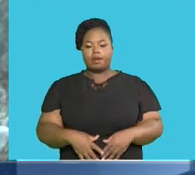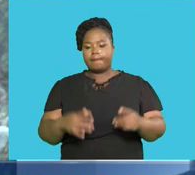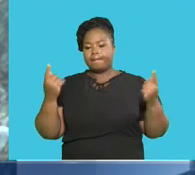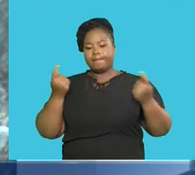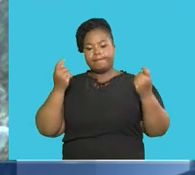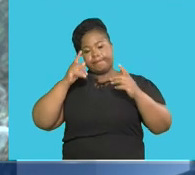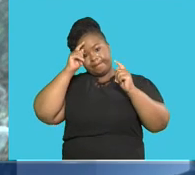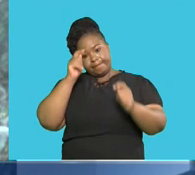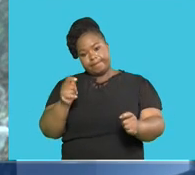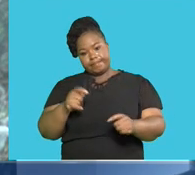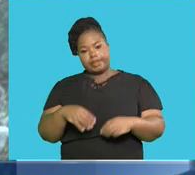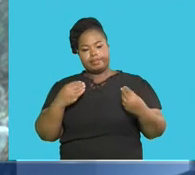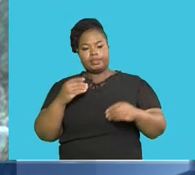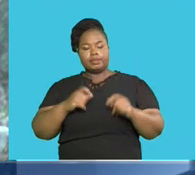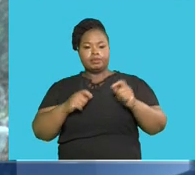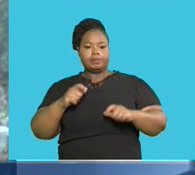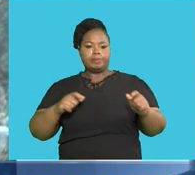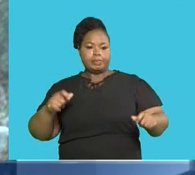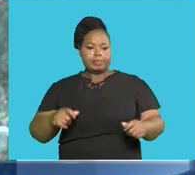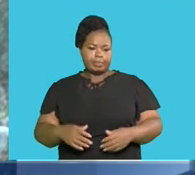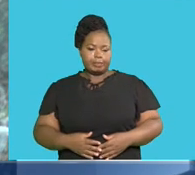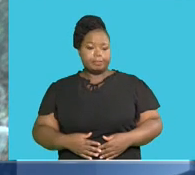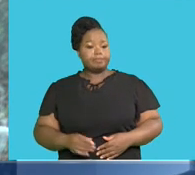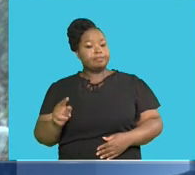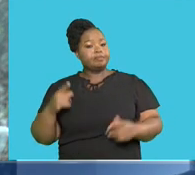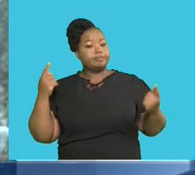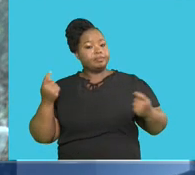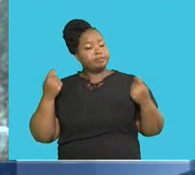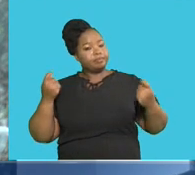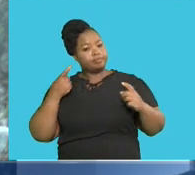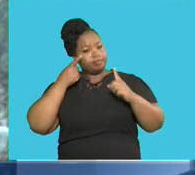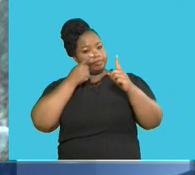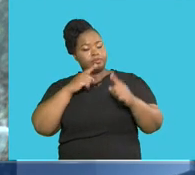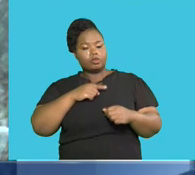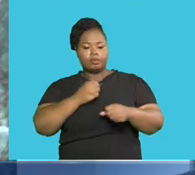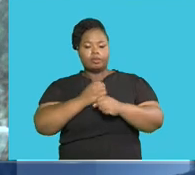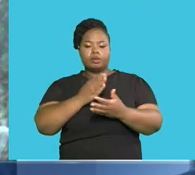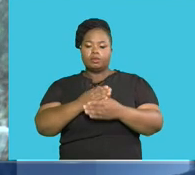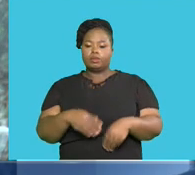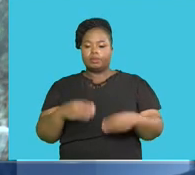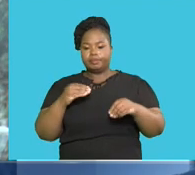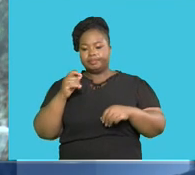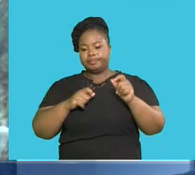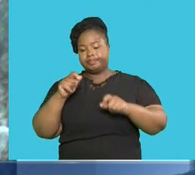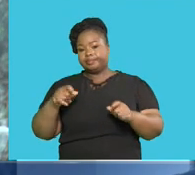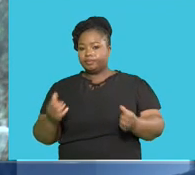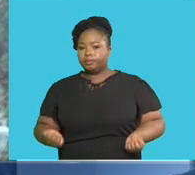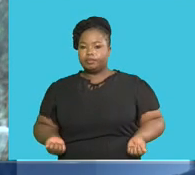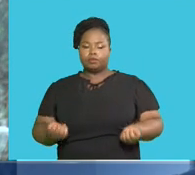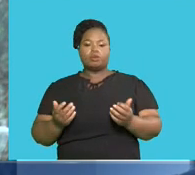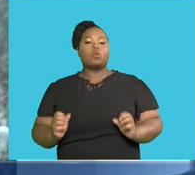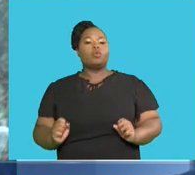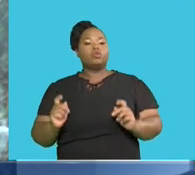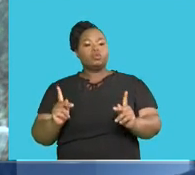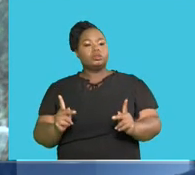wokuqaphela nokubhiyozela oosomashishini. Lo msitho injongo yawo ibikukunika abasomashishini ithuba